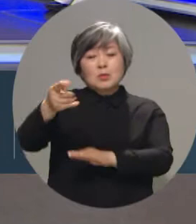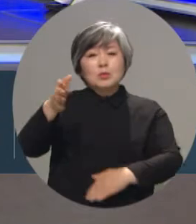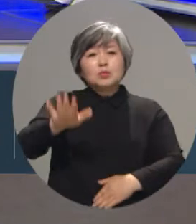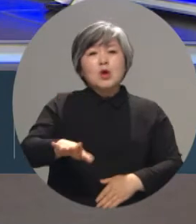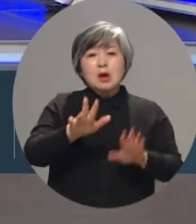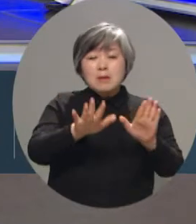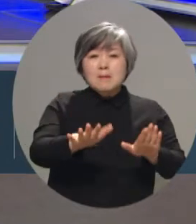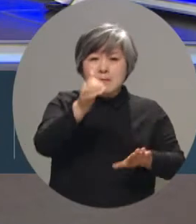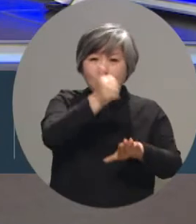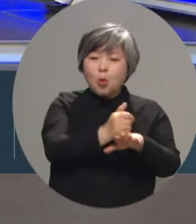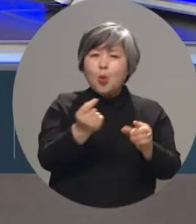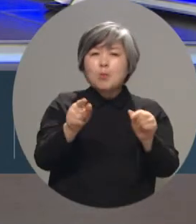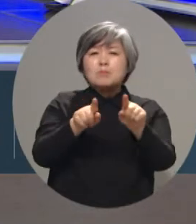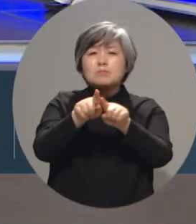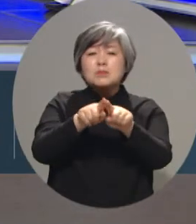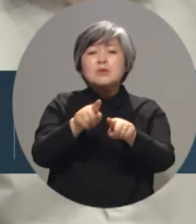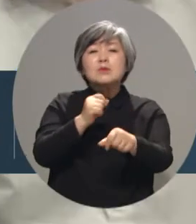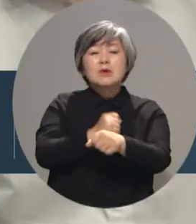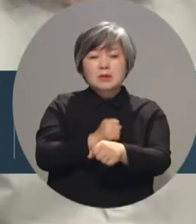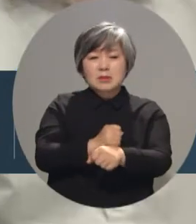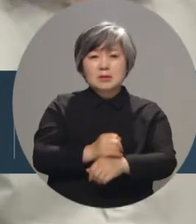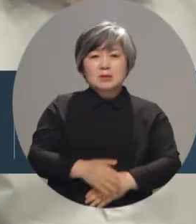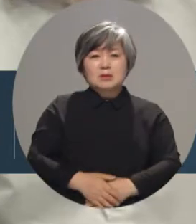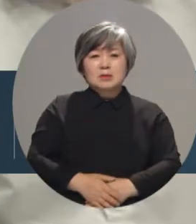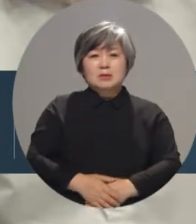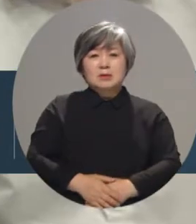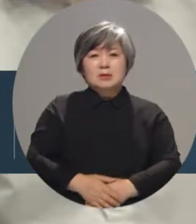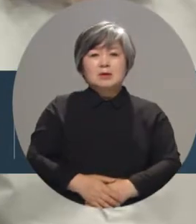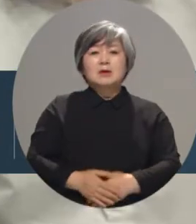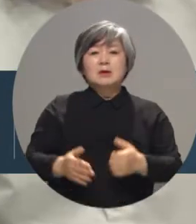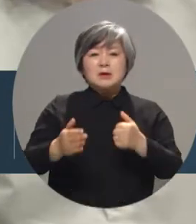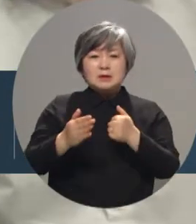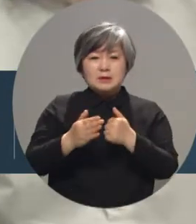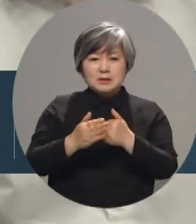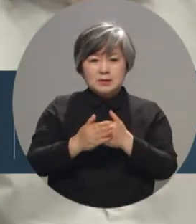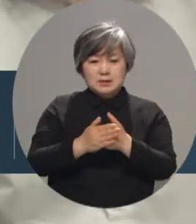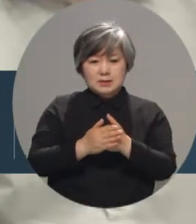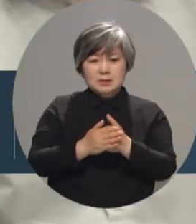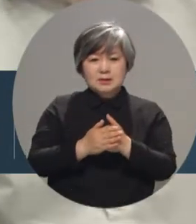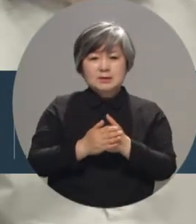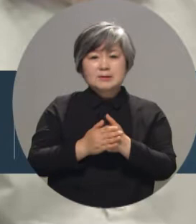결과 네. 보셨나요? 네, 엄중하게 지켜보고 있고요.